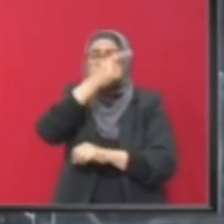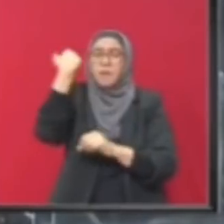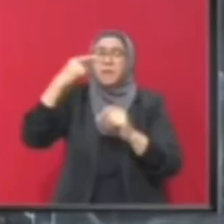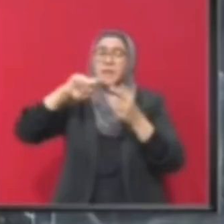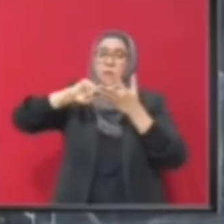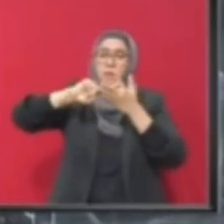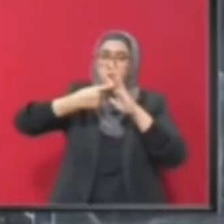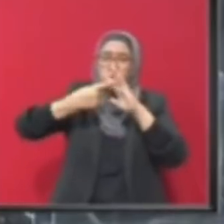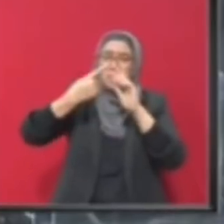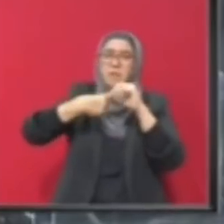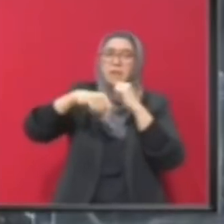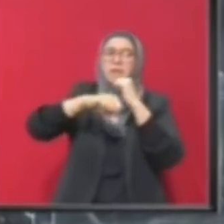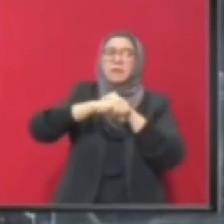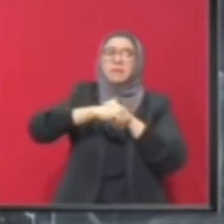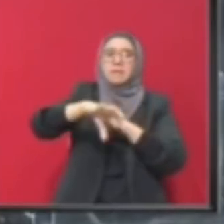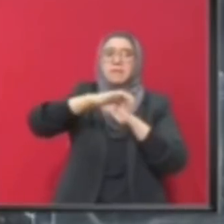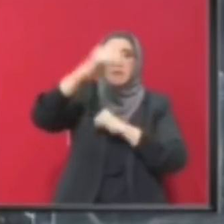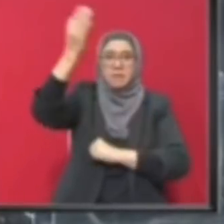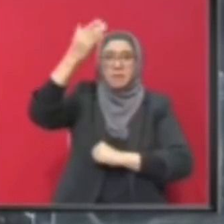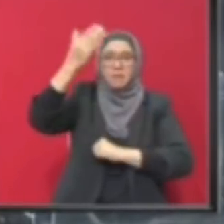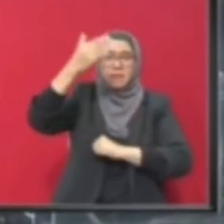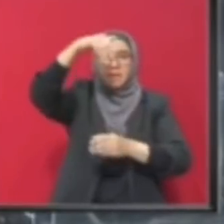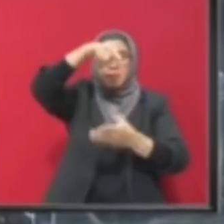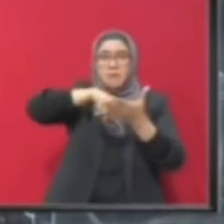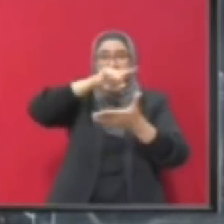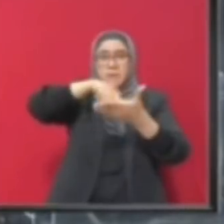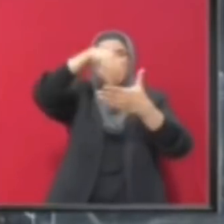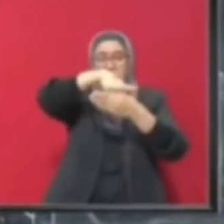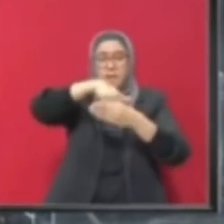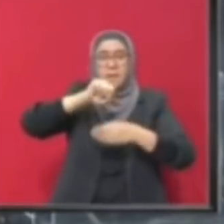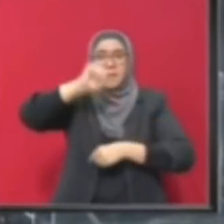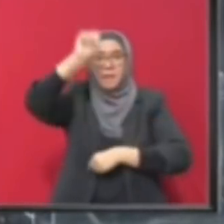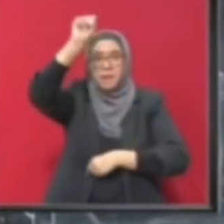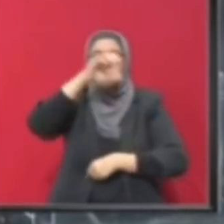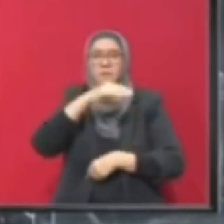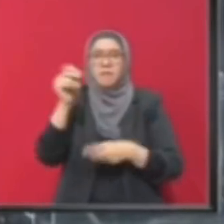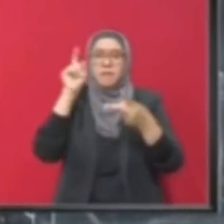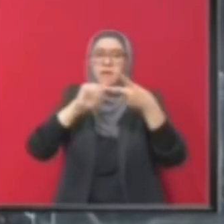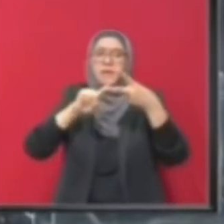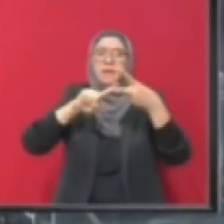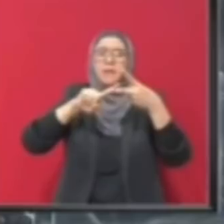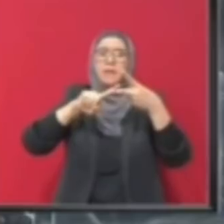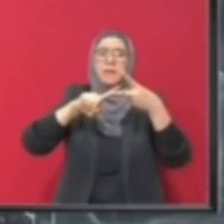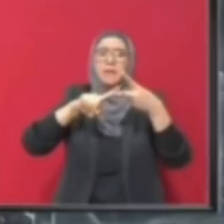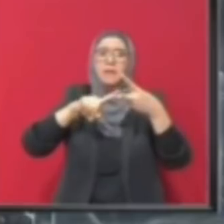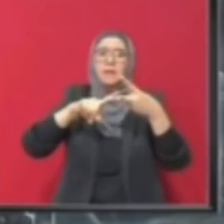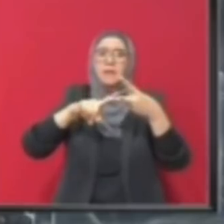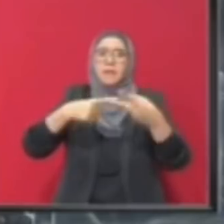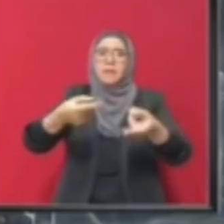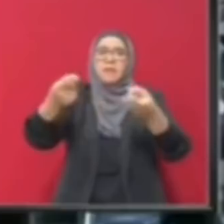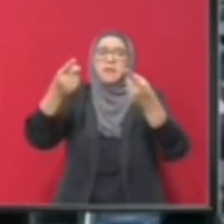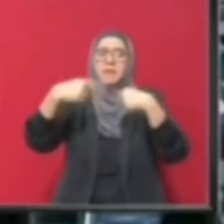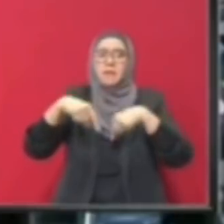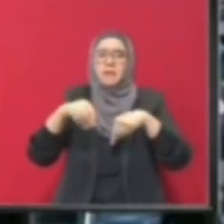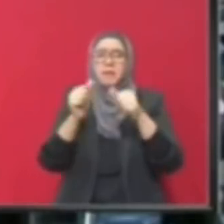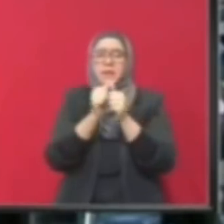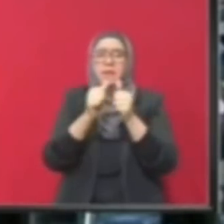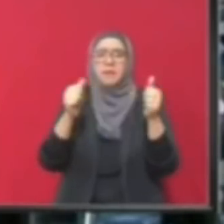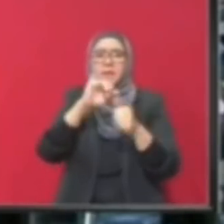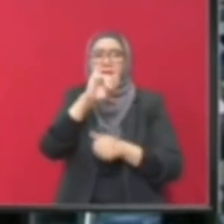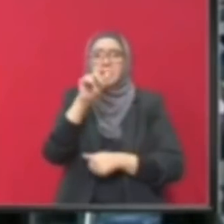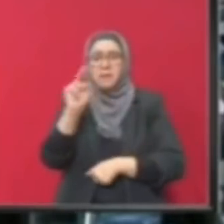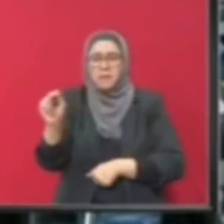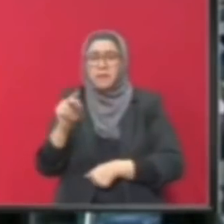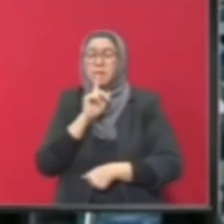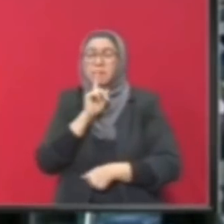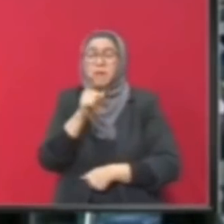Yang keduanya daripada PTI, pendatang tanpa izin. Saya cukup bersimpati kepada Yang Berhormat Sempurna dan seluruh rakyat negeri